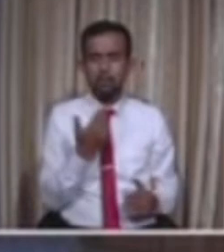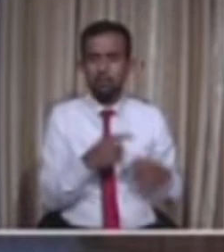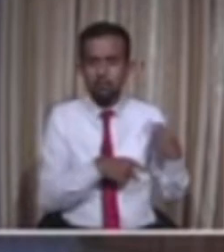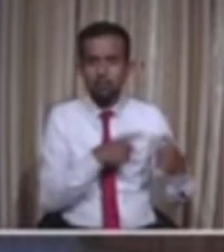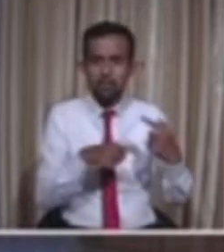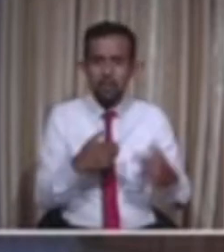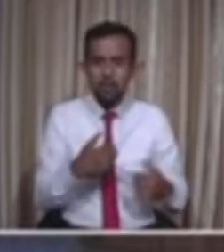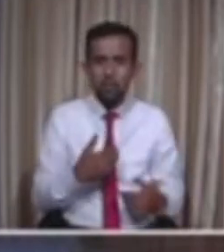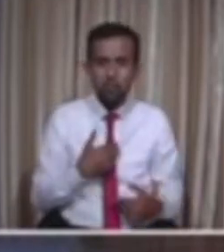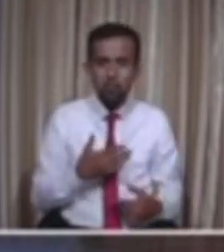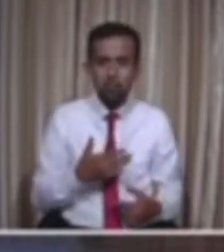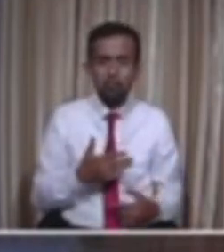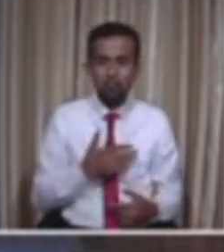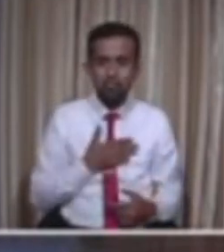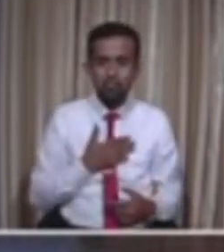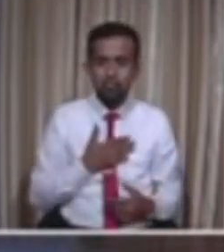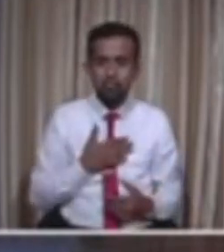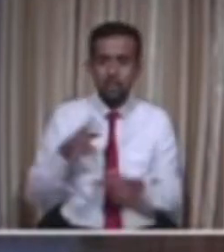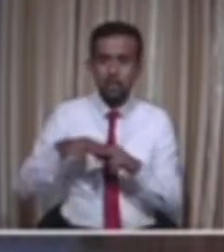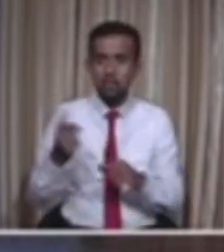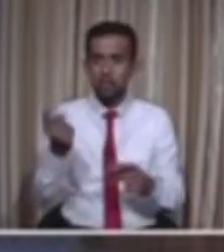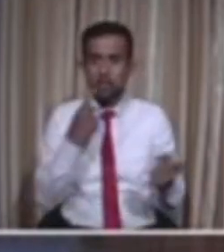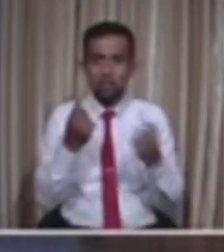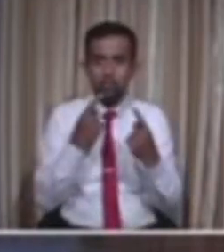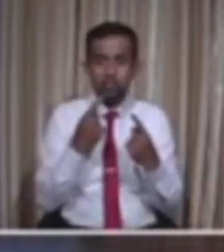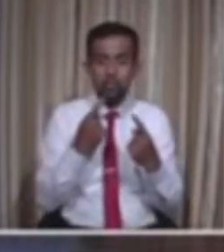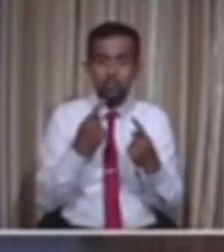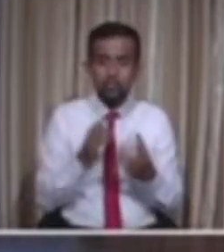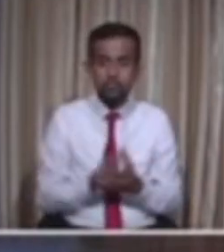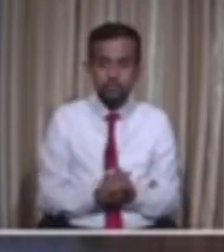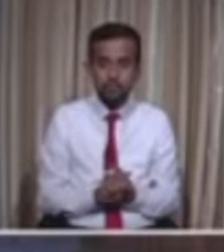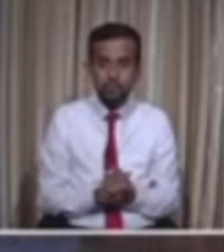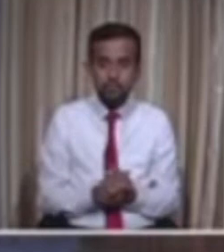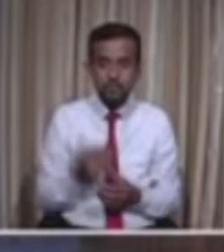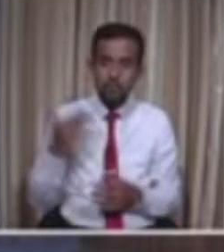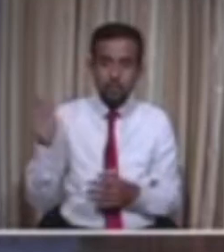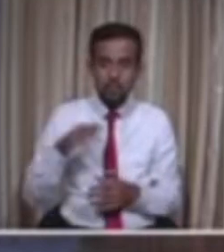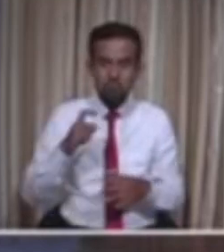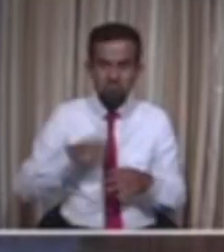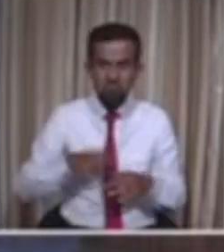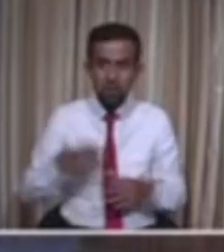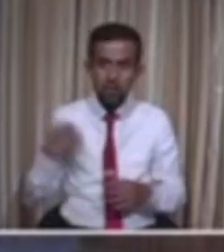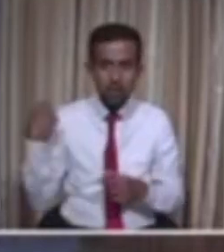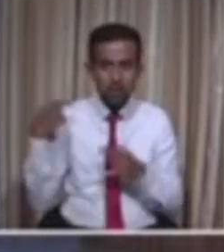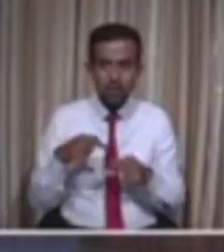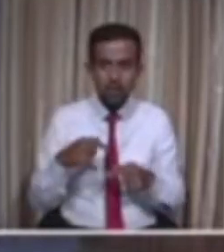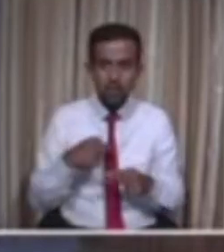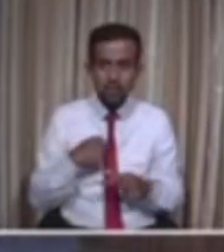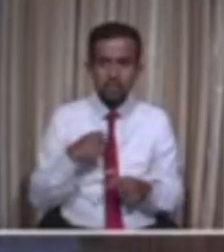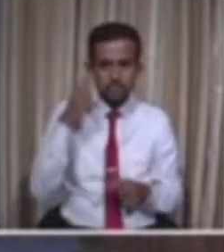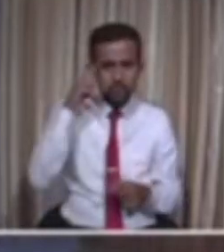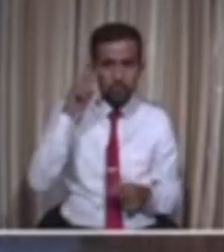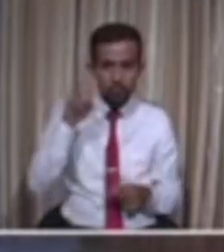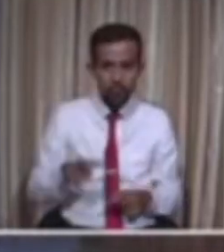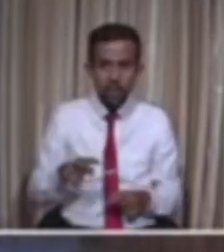තුල මගේ ආධාරකරුව මට කිව්වා කරුණා කරලා අපි එන්නද බලකු ප්‍රශ්නයක් තියෙනවා අපි එන්නද කියලා. හැබැයි මම විශ්වාස කරා කරු මන්ත්‍රීතුමා